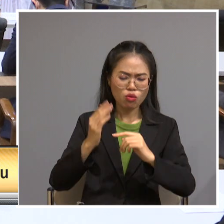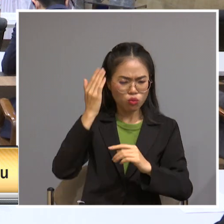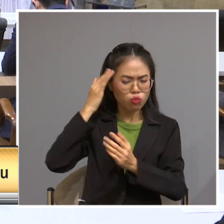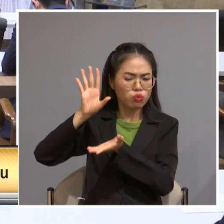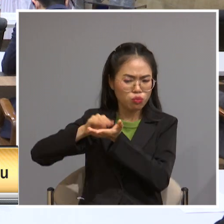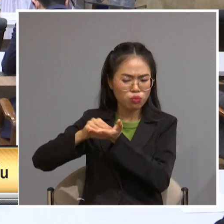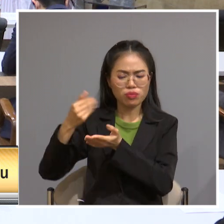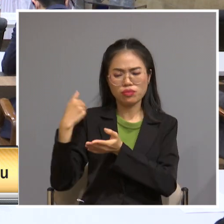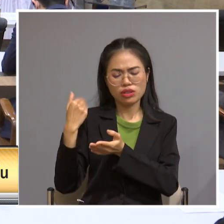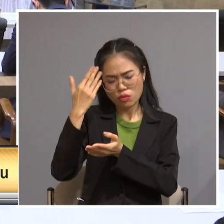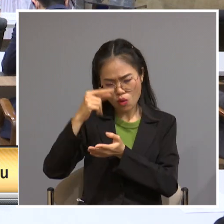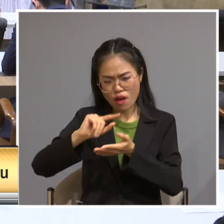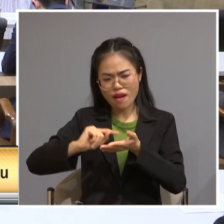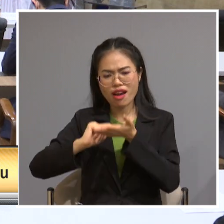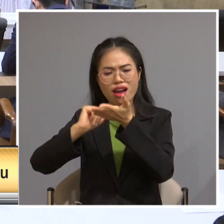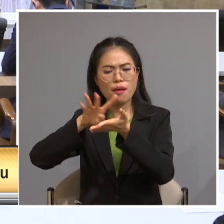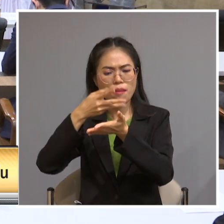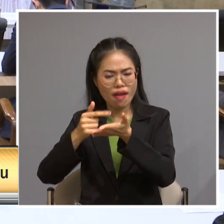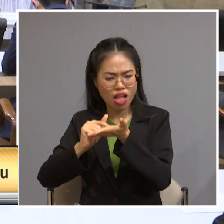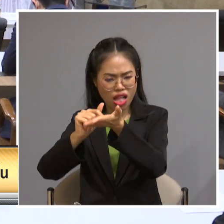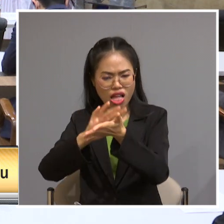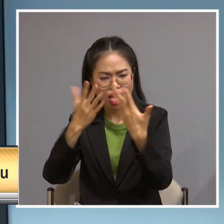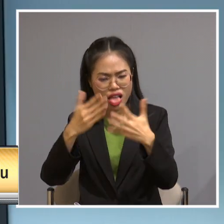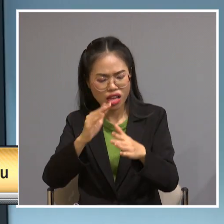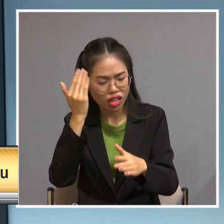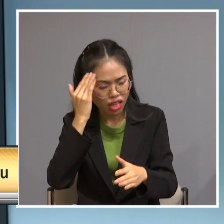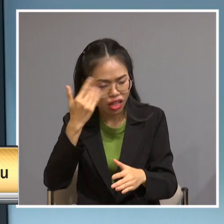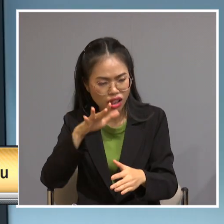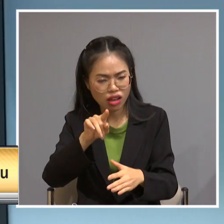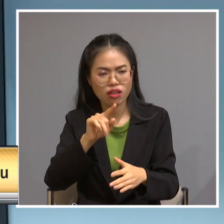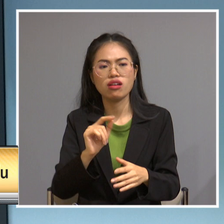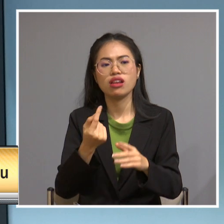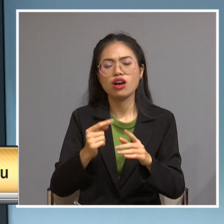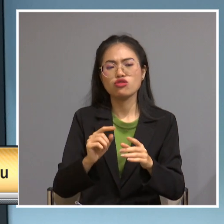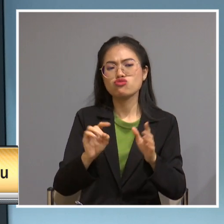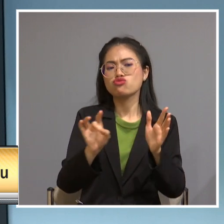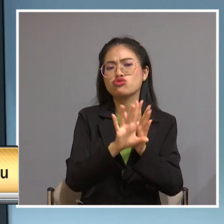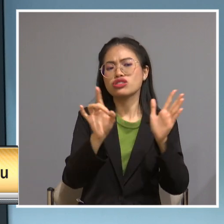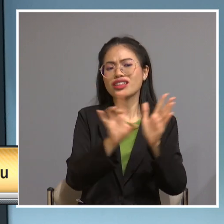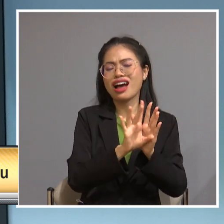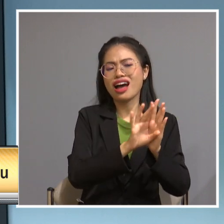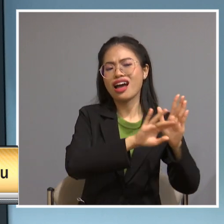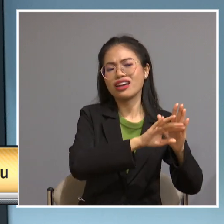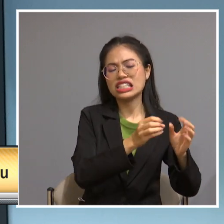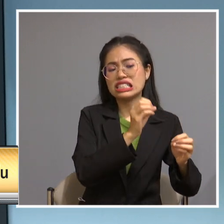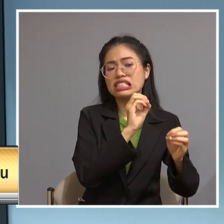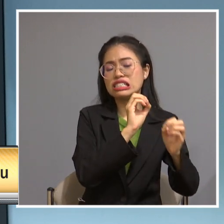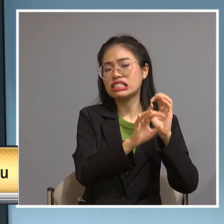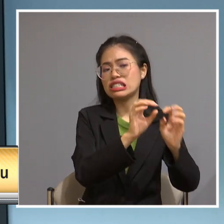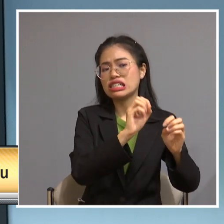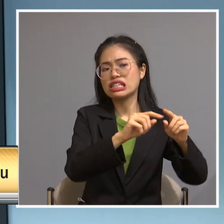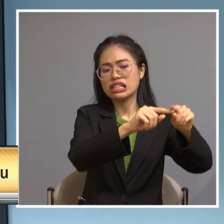รรรรรรรรรรรรรรรรรรรรรรรรรรรรรร